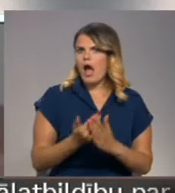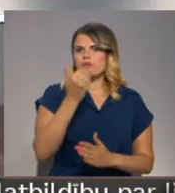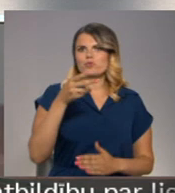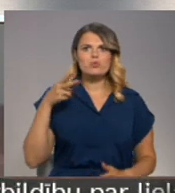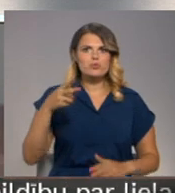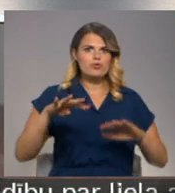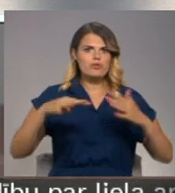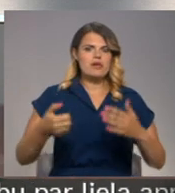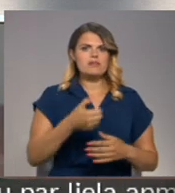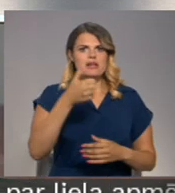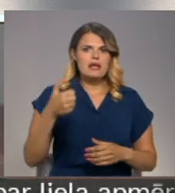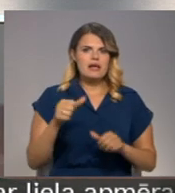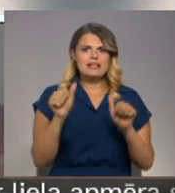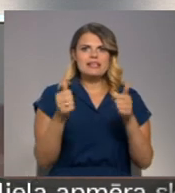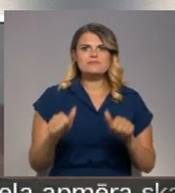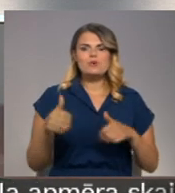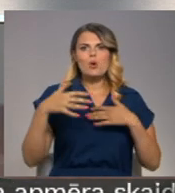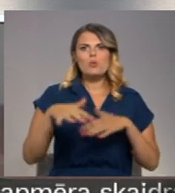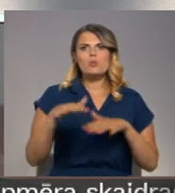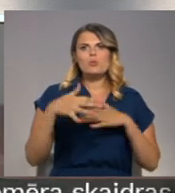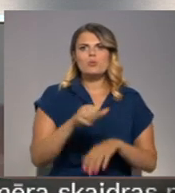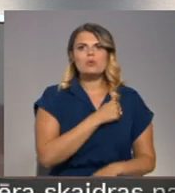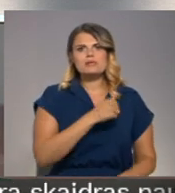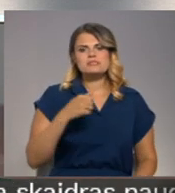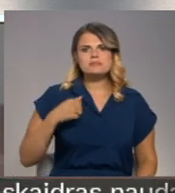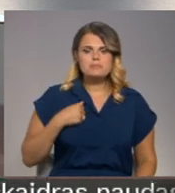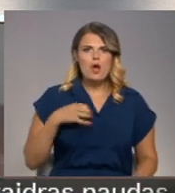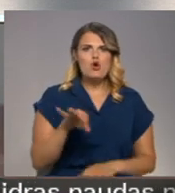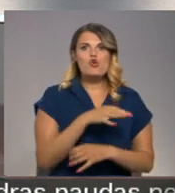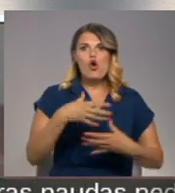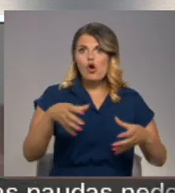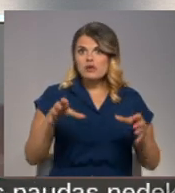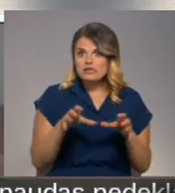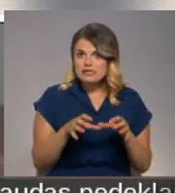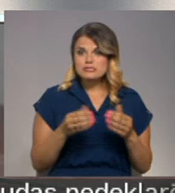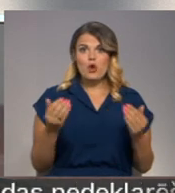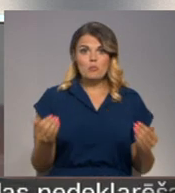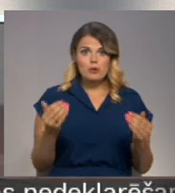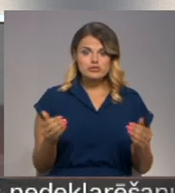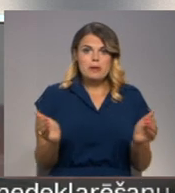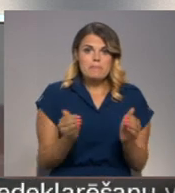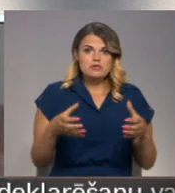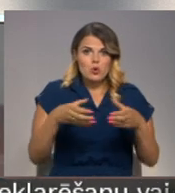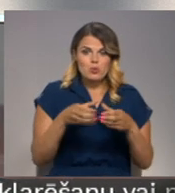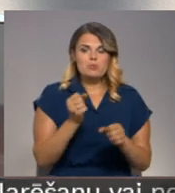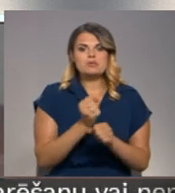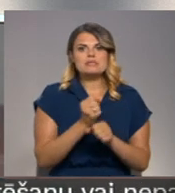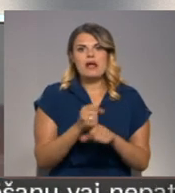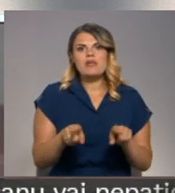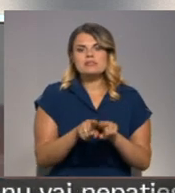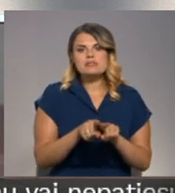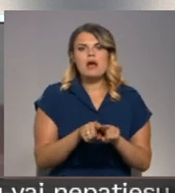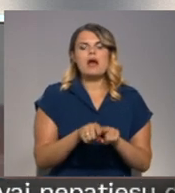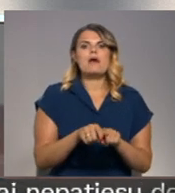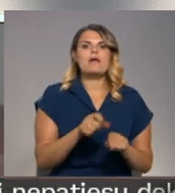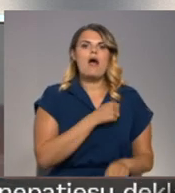Liepājā atjaunot 2009. Gadā izformēto jūras spēku orķestri, kas pašlaik mazākā sastāvā darbojas kā